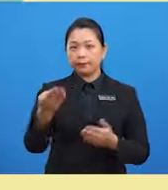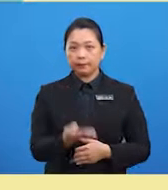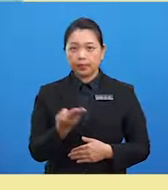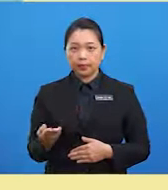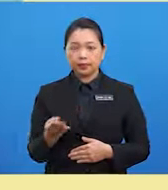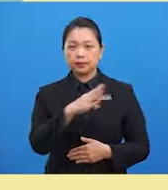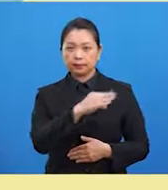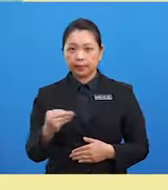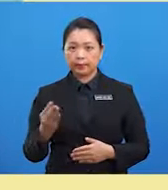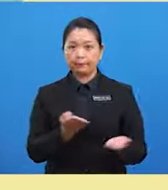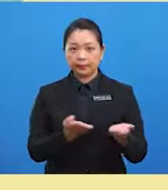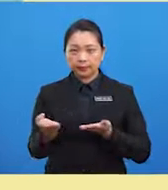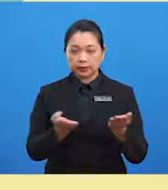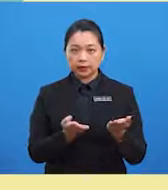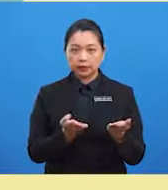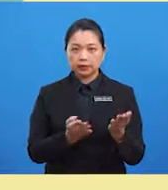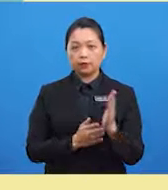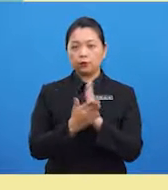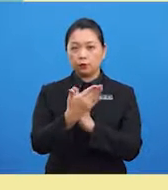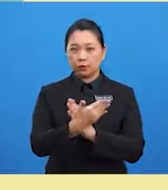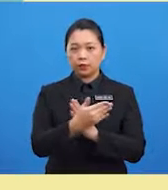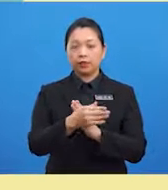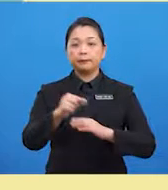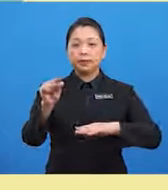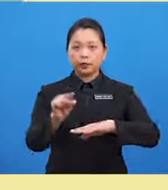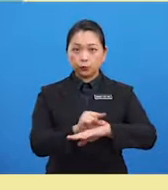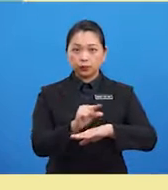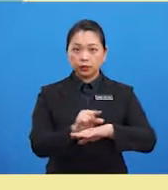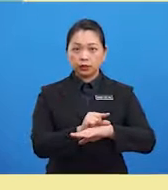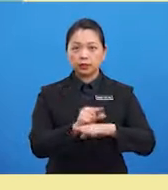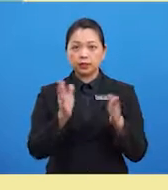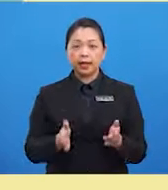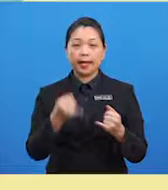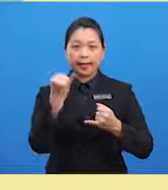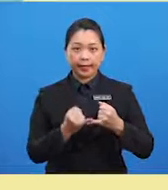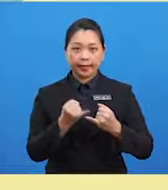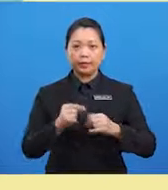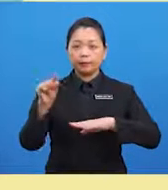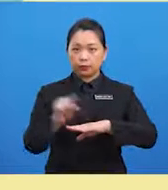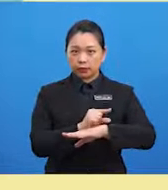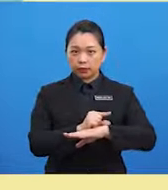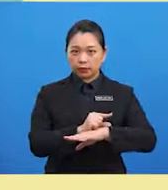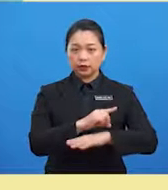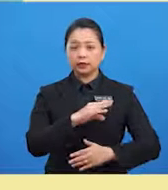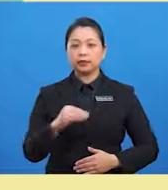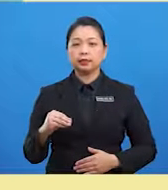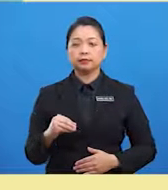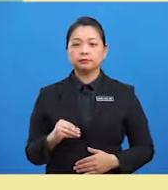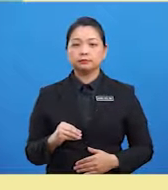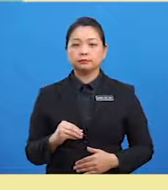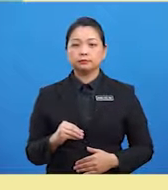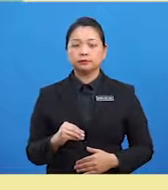barang dan perkhidmatan oleh pengguna akhir menggunakan